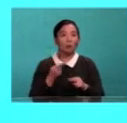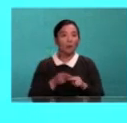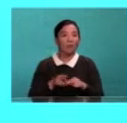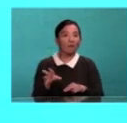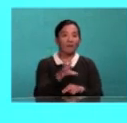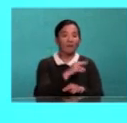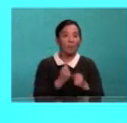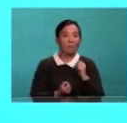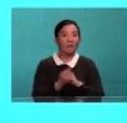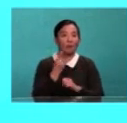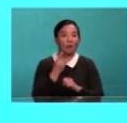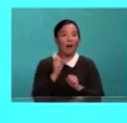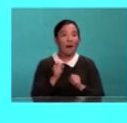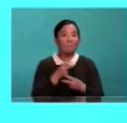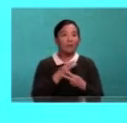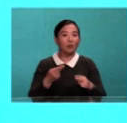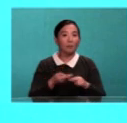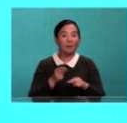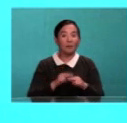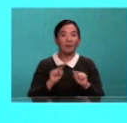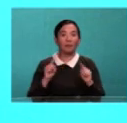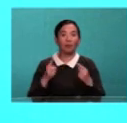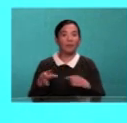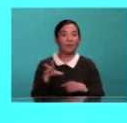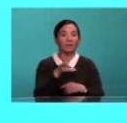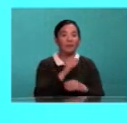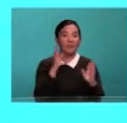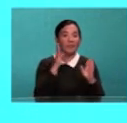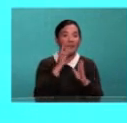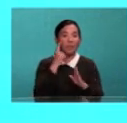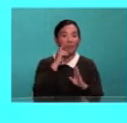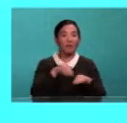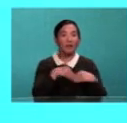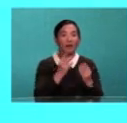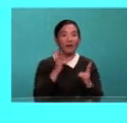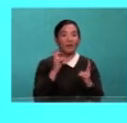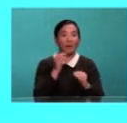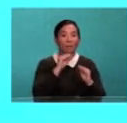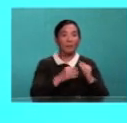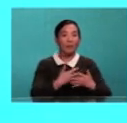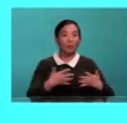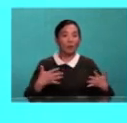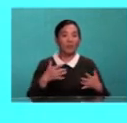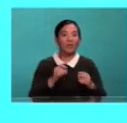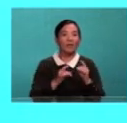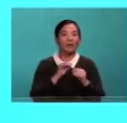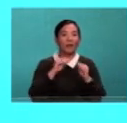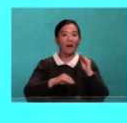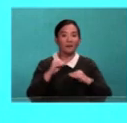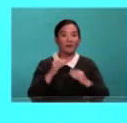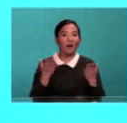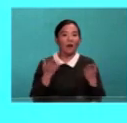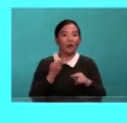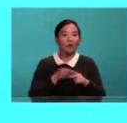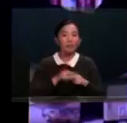все произошло? А произошло это все потому, что среда повлияла на продукты реакции. Как же